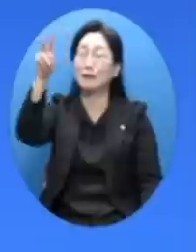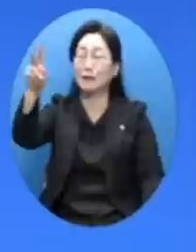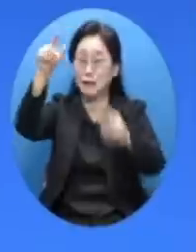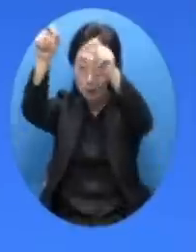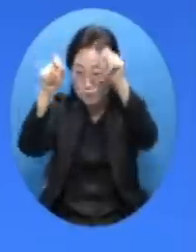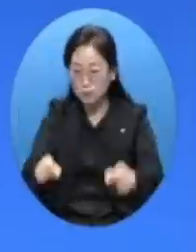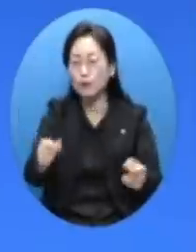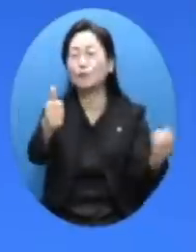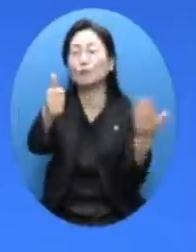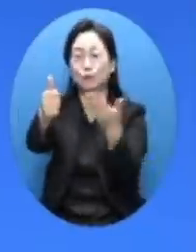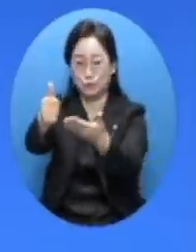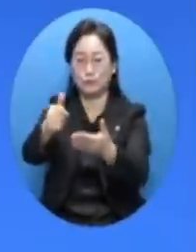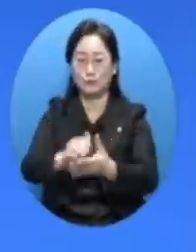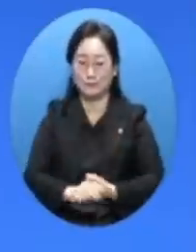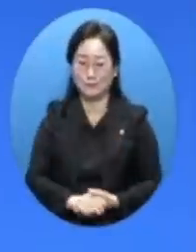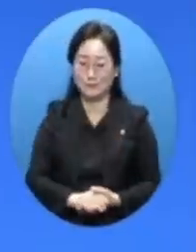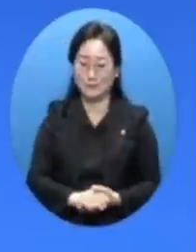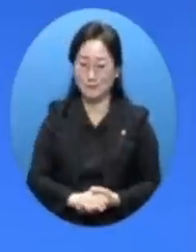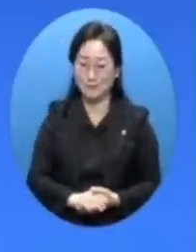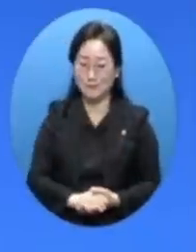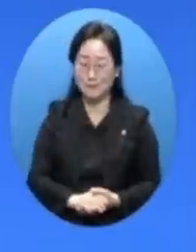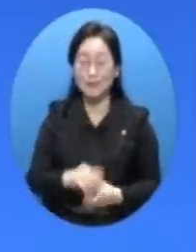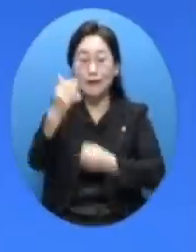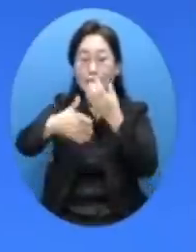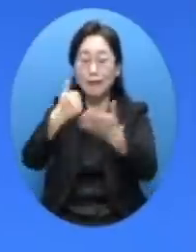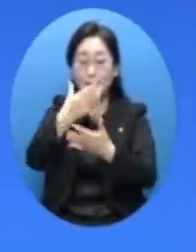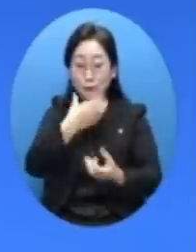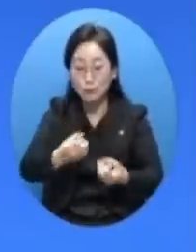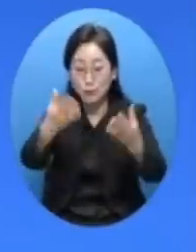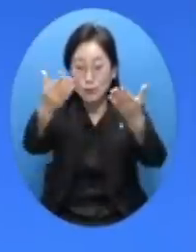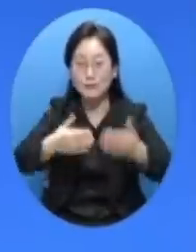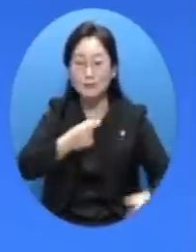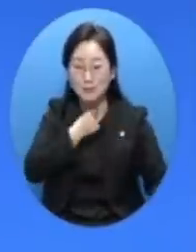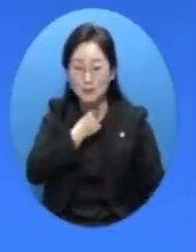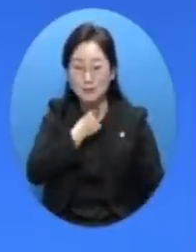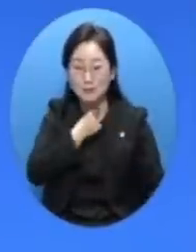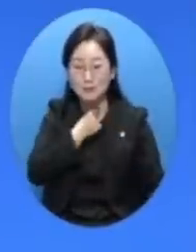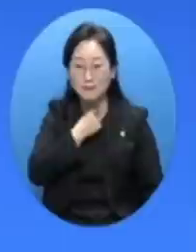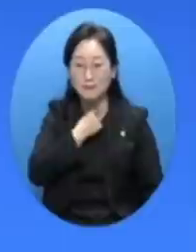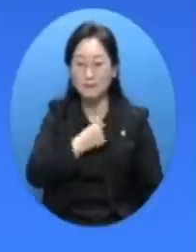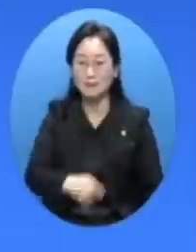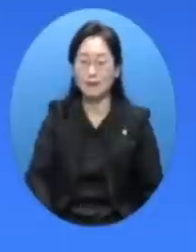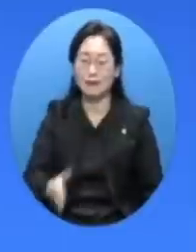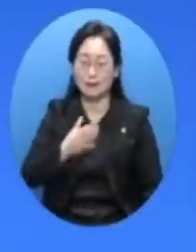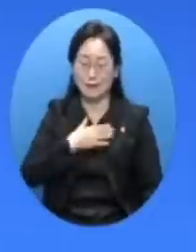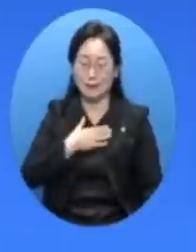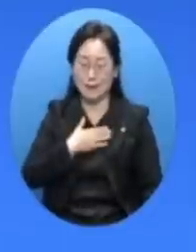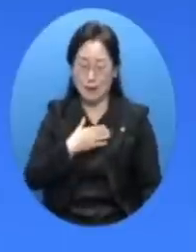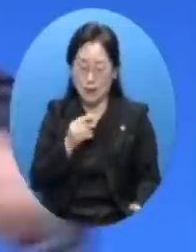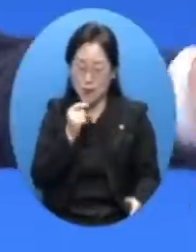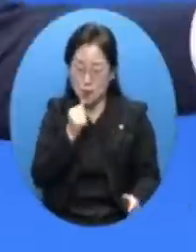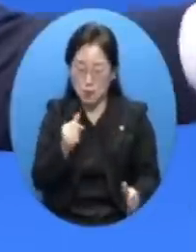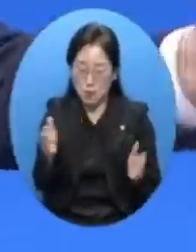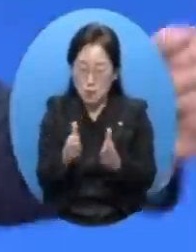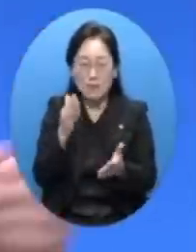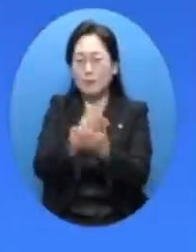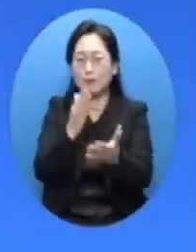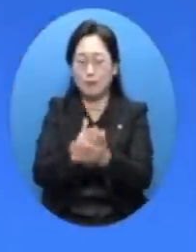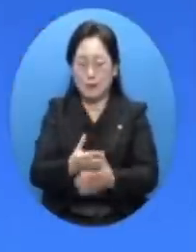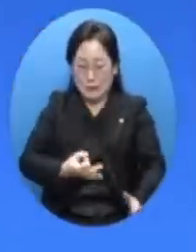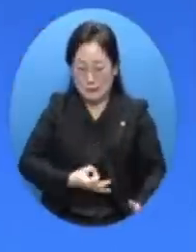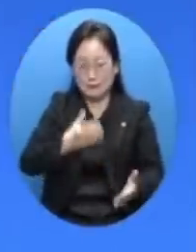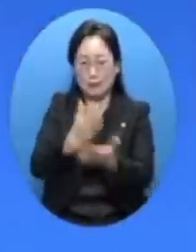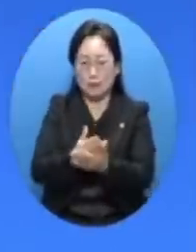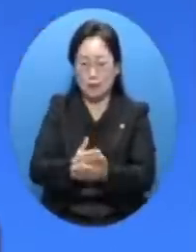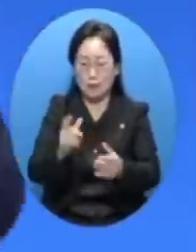이와 같이 될 것이라. 하나님의 축복을 받으려면 나라고 하는 좁은 공간에서 뛰쳐나와야 되는 것입니다.